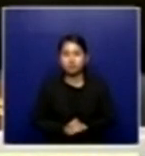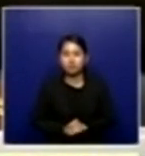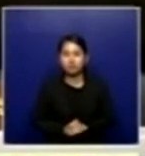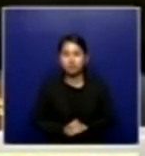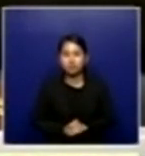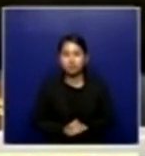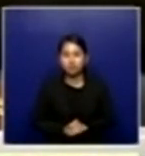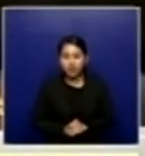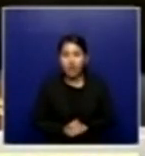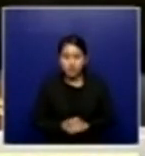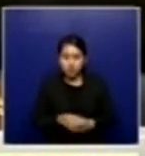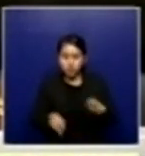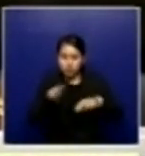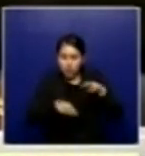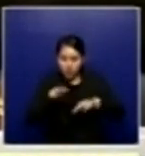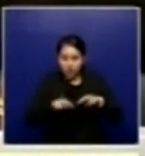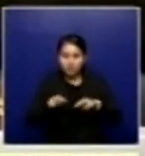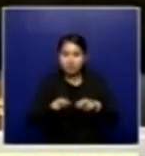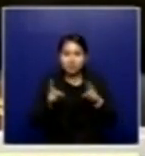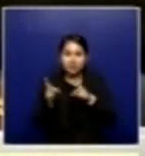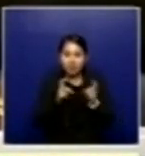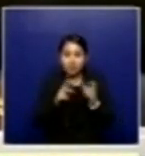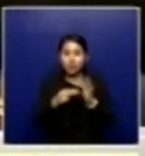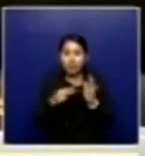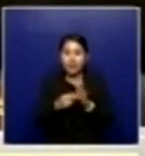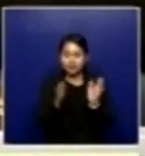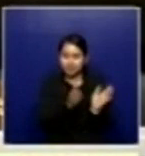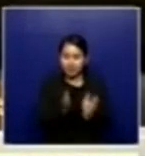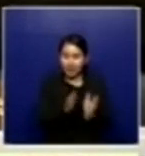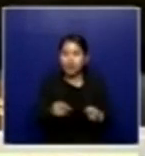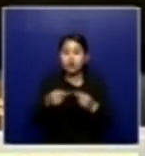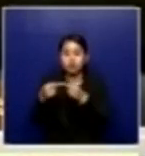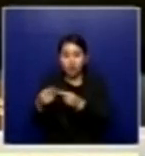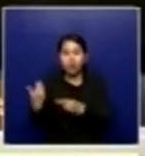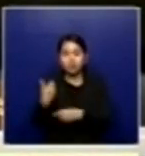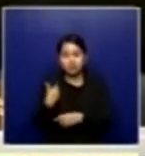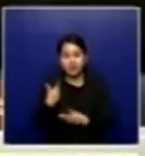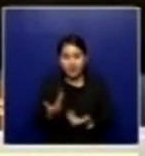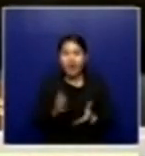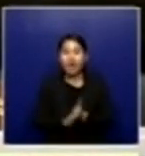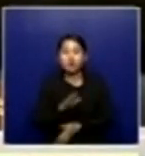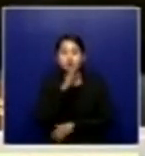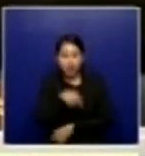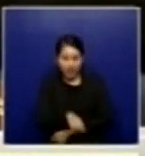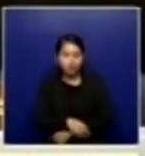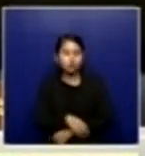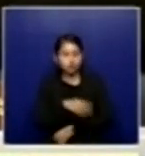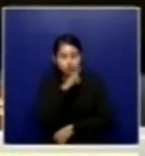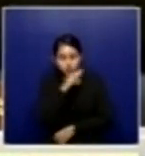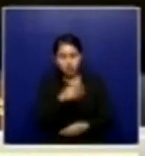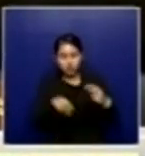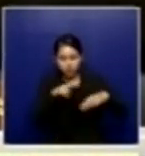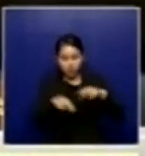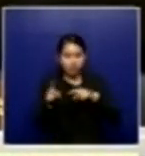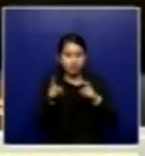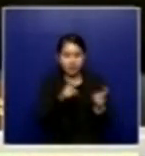สอบข้อเท็จจริงมาเนี่ยท่านรู้ได้รับทราบแล้วก็คงจะพิจารณาเป็นการต่อไปว่าหากปรากฏผลการสอบเป็นอย่างไรนะครับ